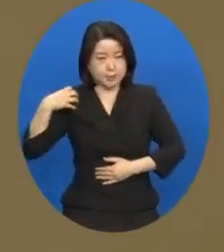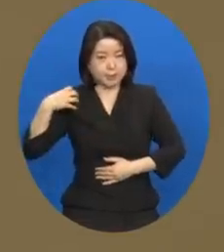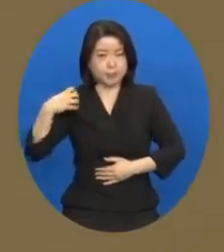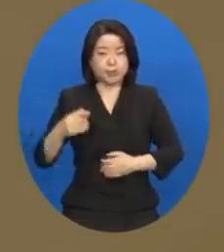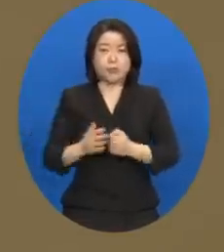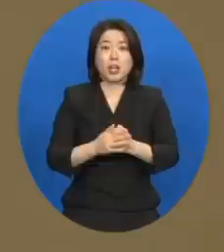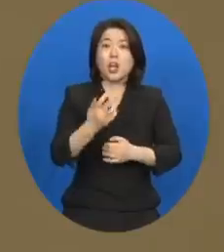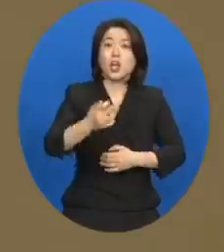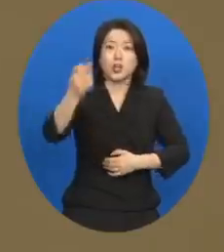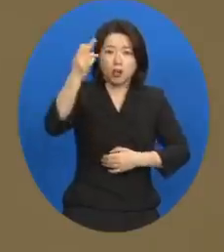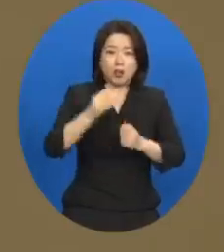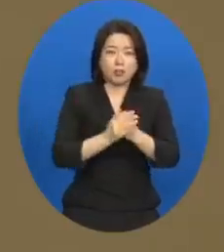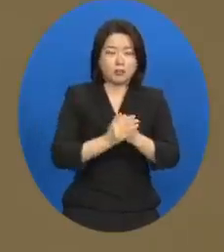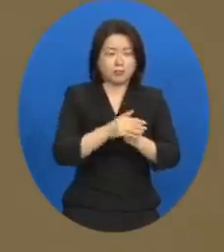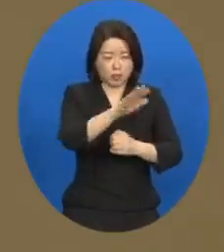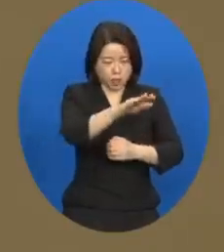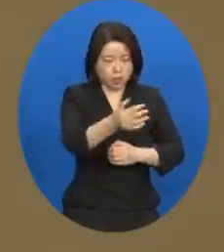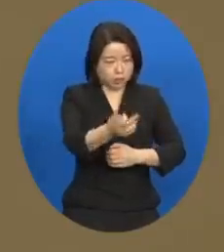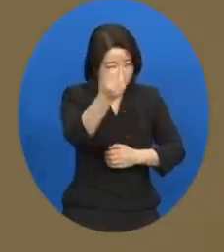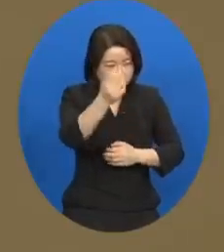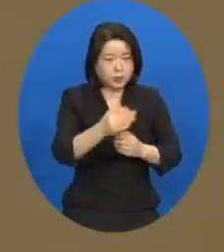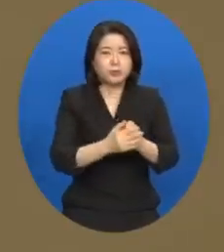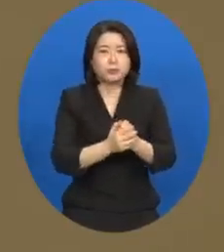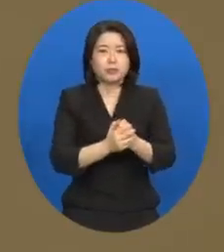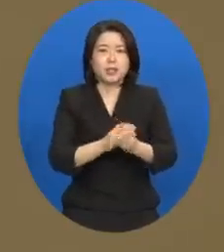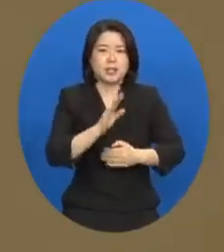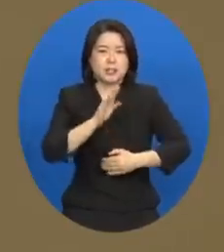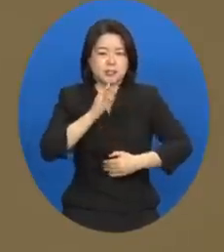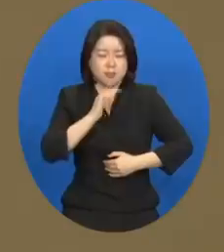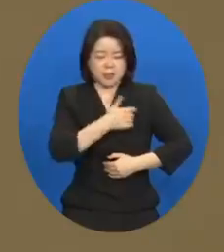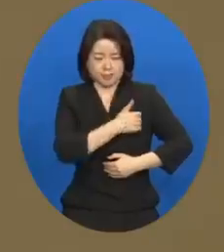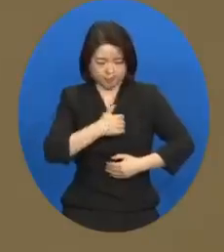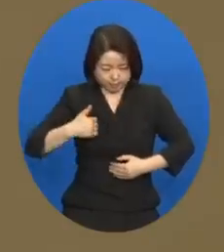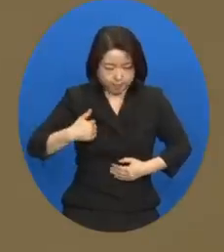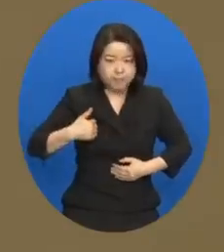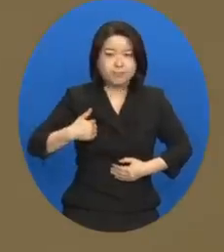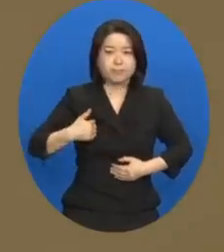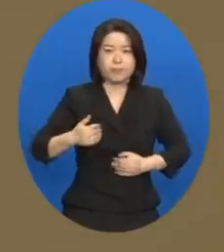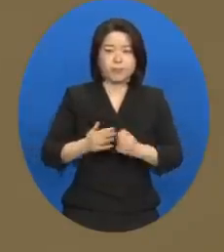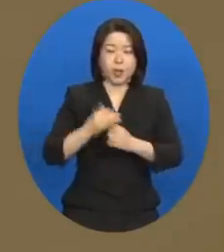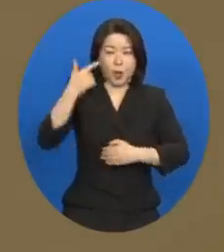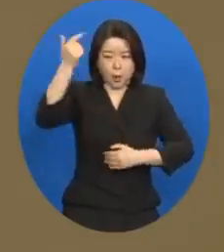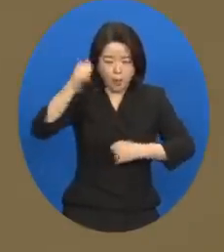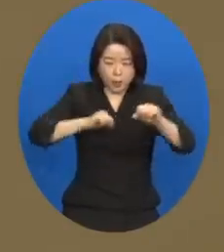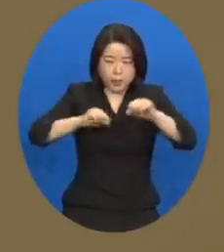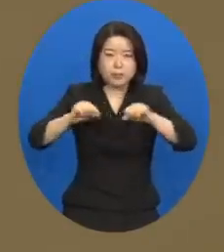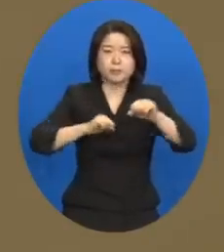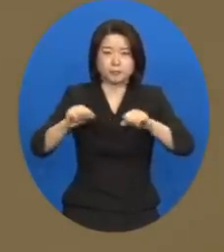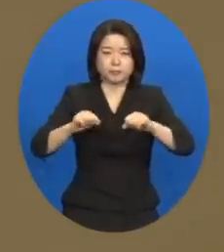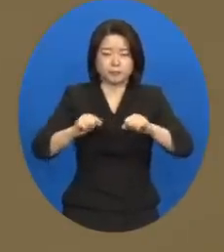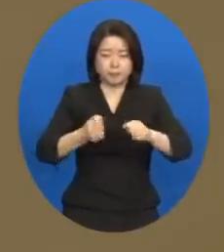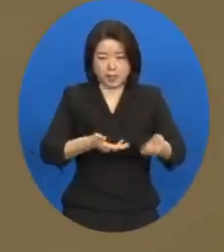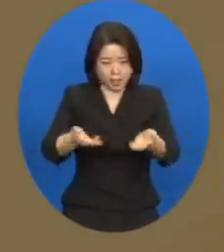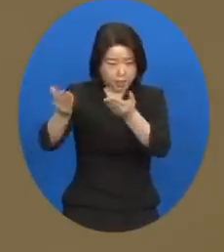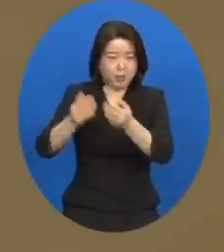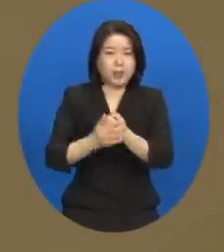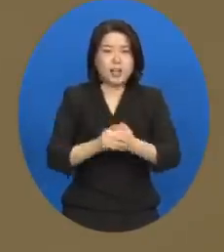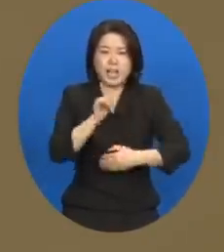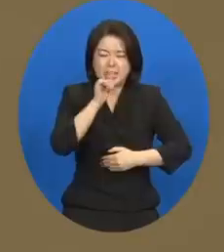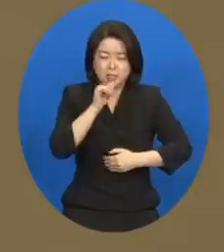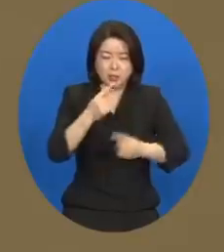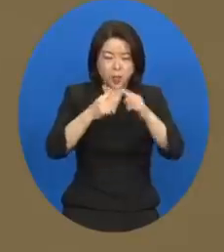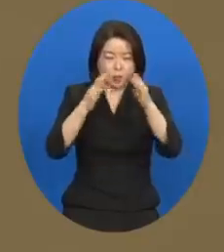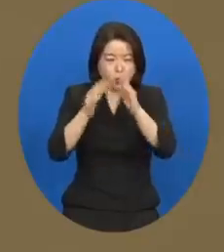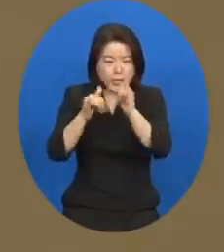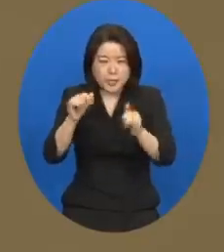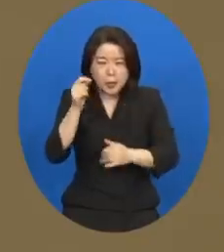그리고 형은 정말 당당하게 목회해. 절대로 교인 눈치 보지